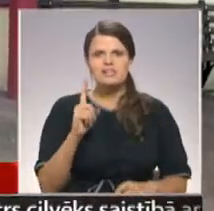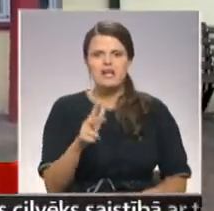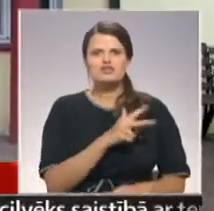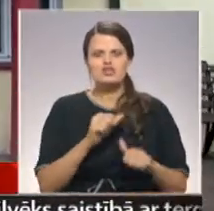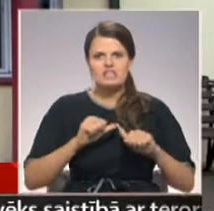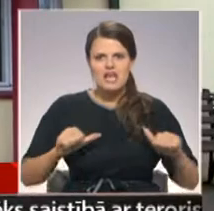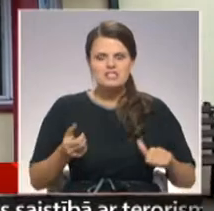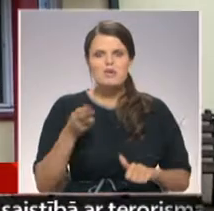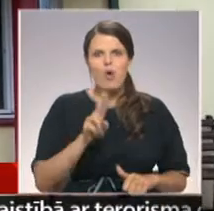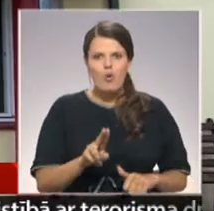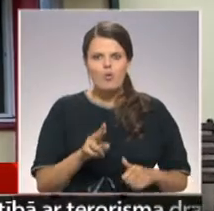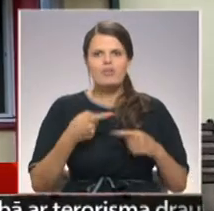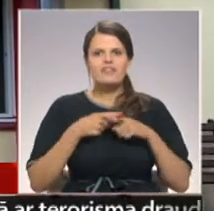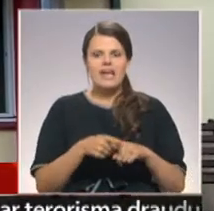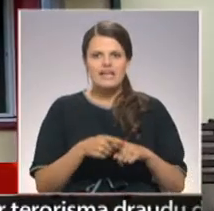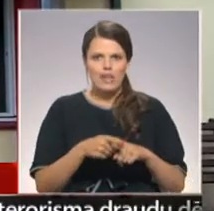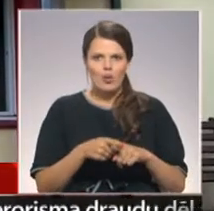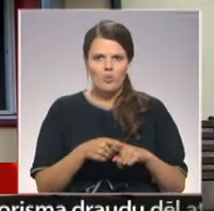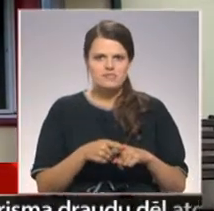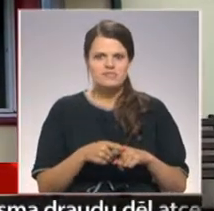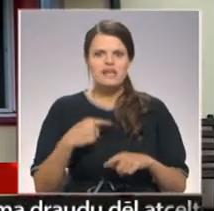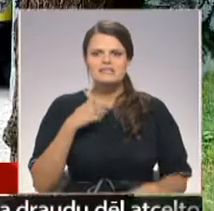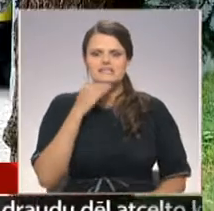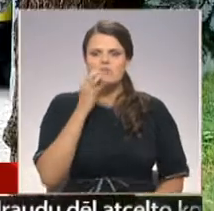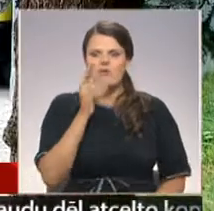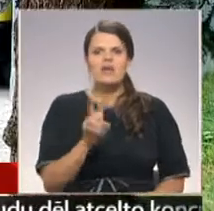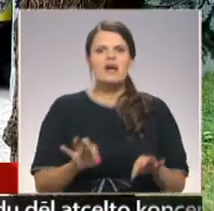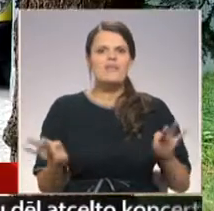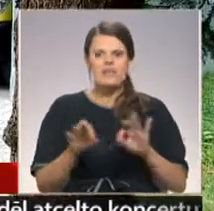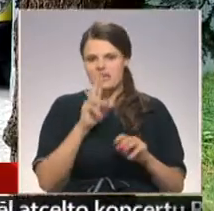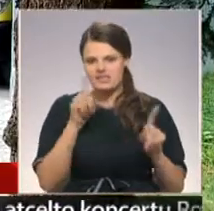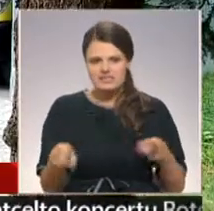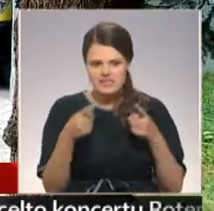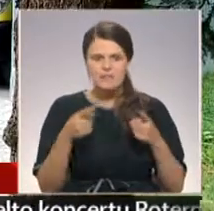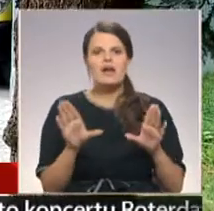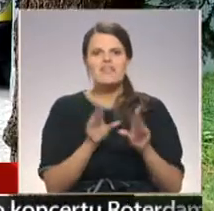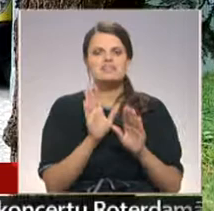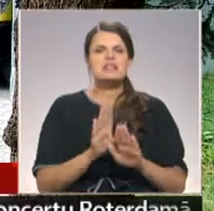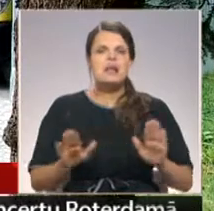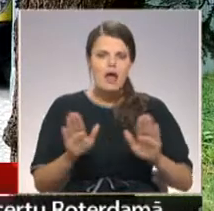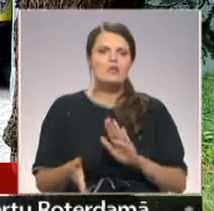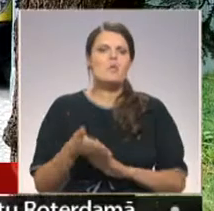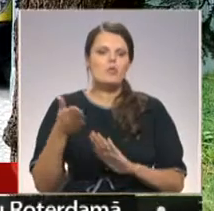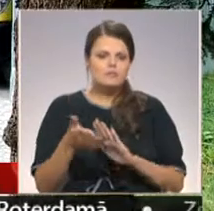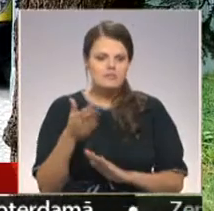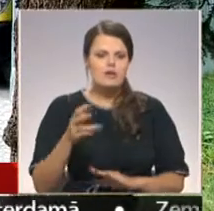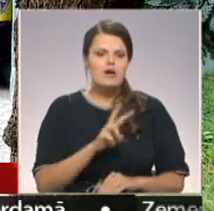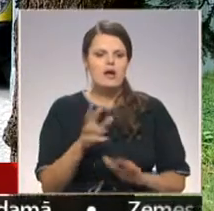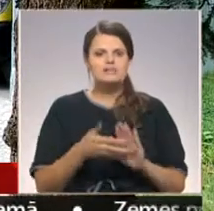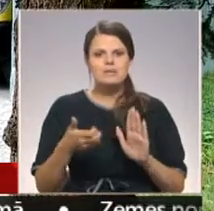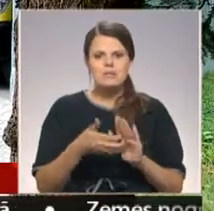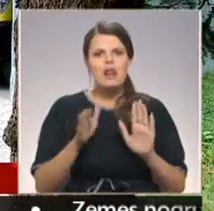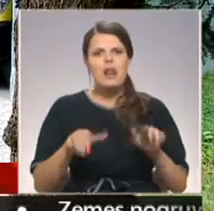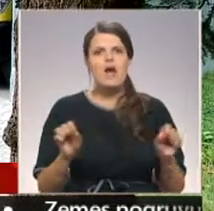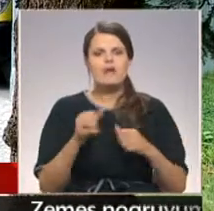sociālais dienests un Kandavas tehnikums. Nē, es negribu teikt, ka nekas neiet uz augšu, viss lēnām iet uz labo pusi. Kas pietrūks, lai ietu